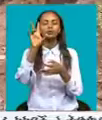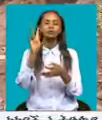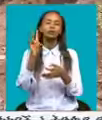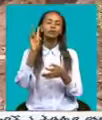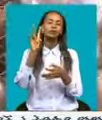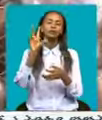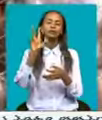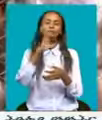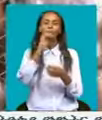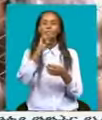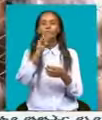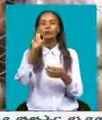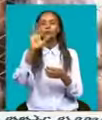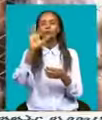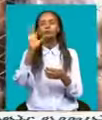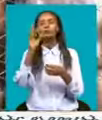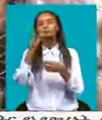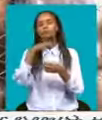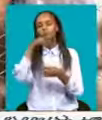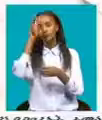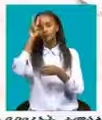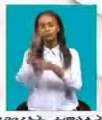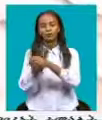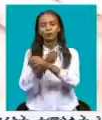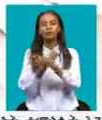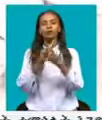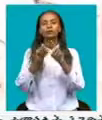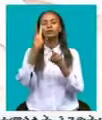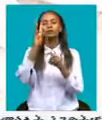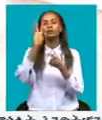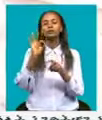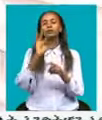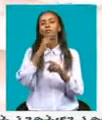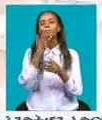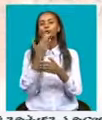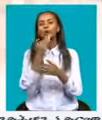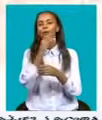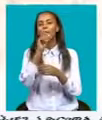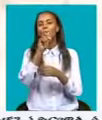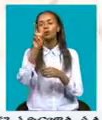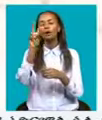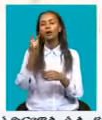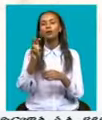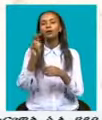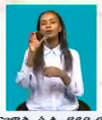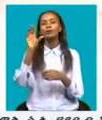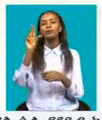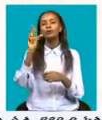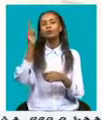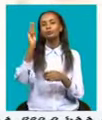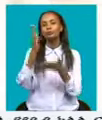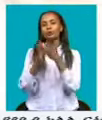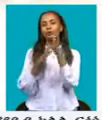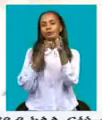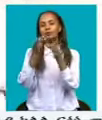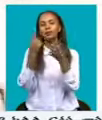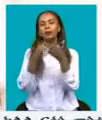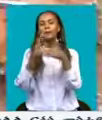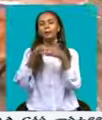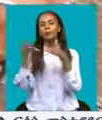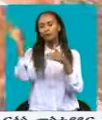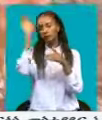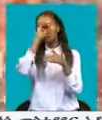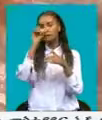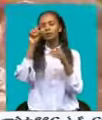ሰንጋዎች፣ 159 የበግና ፍየል ምኩት፣ 69 ኩንታል ስኳርና 120 ኩንታል በሶ መሆኑንም ነው የገለጹት። ይህም በብር ሲተመን